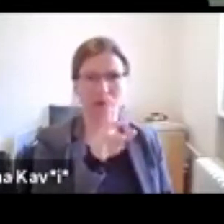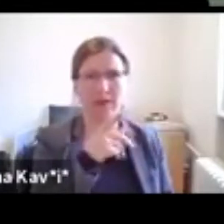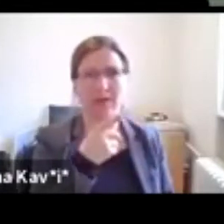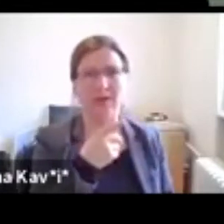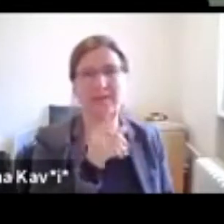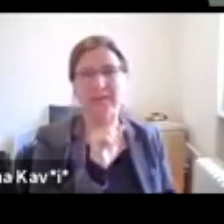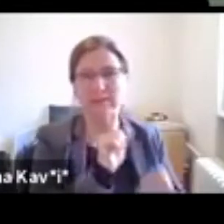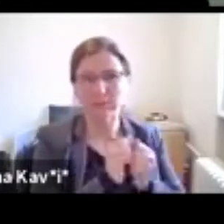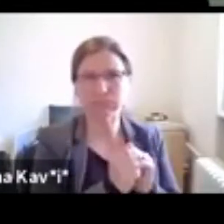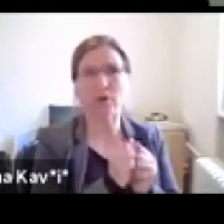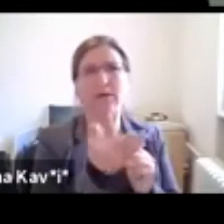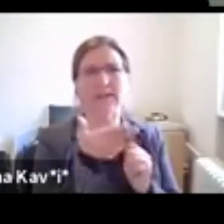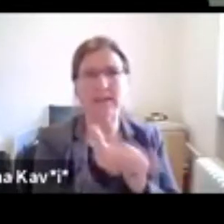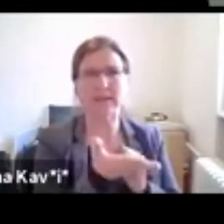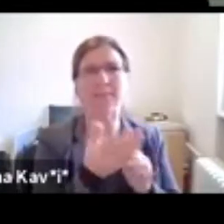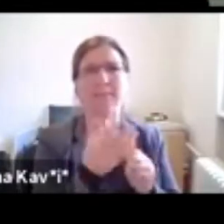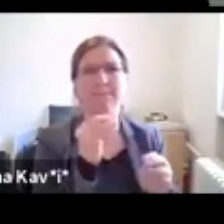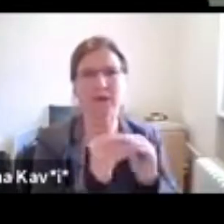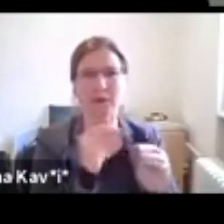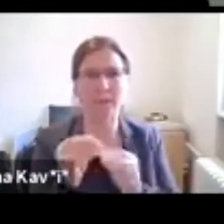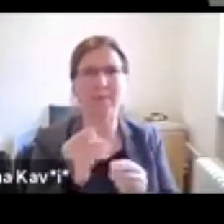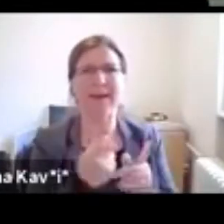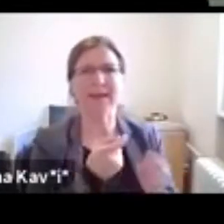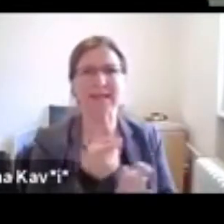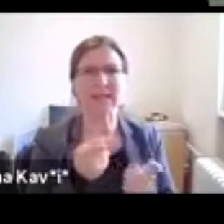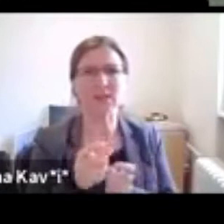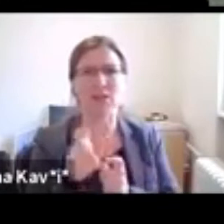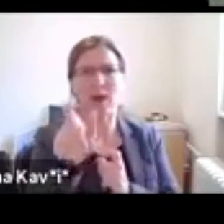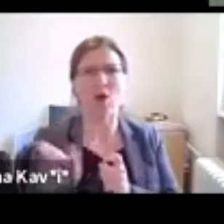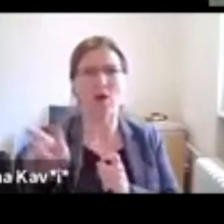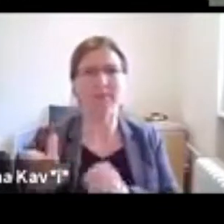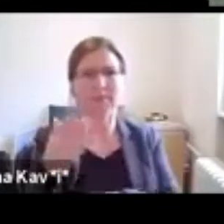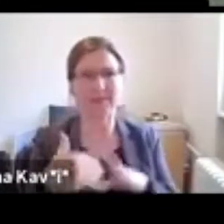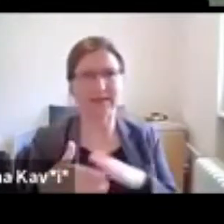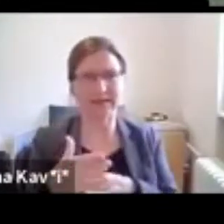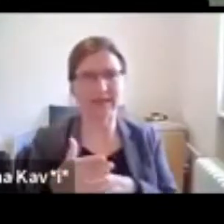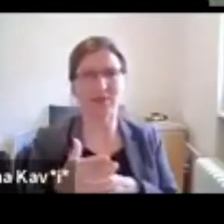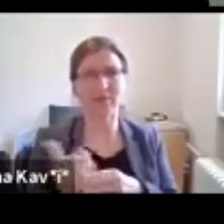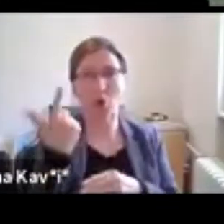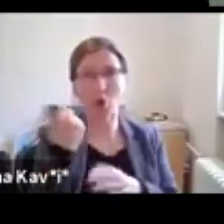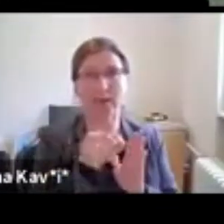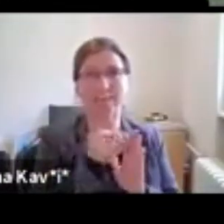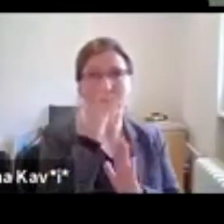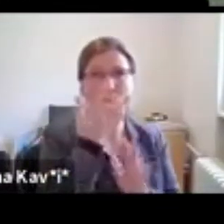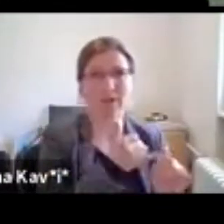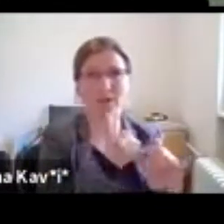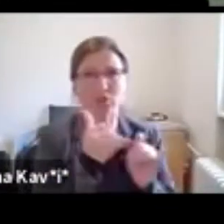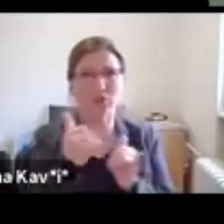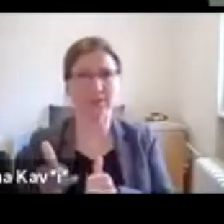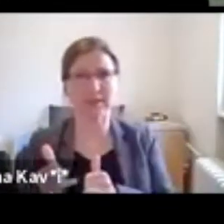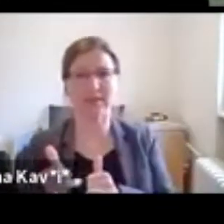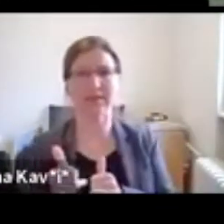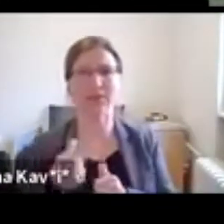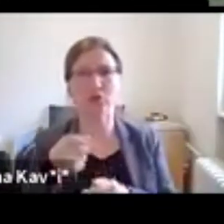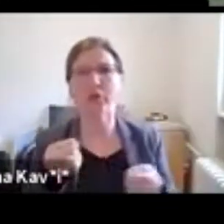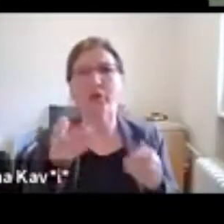sa poteškoćama osoba s invaliditetom u ovim zadnjim mjesecima, dakle od proljeća na ovamo. Govorimo sada